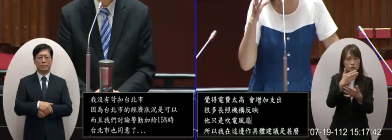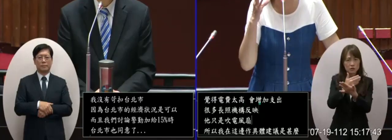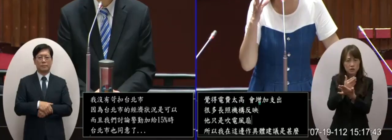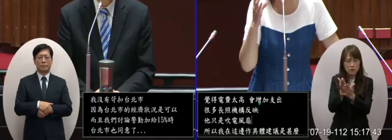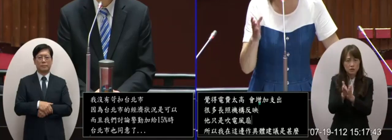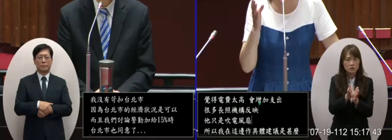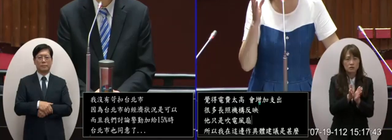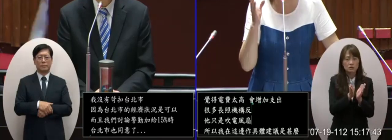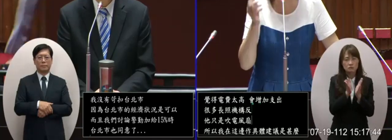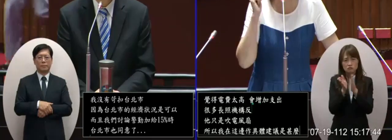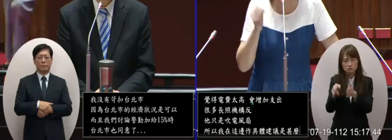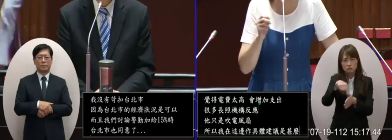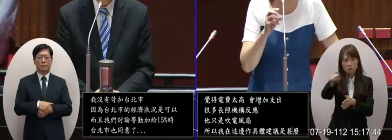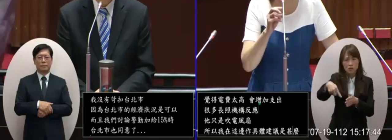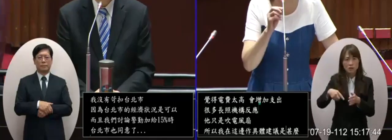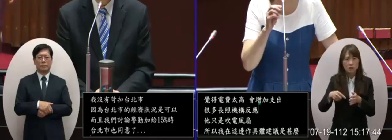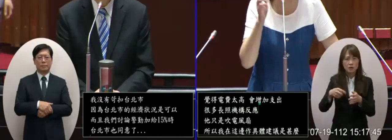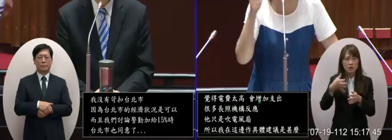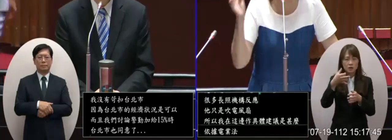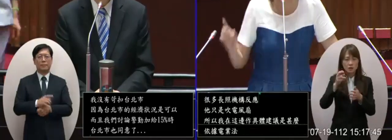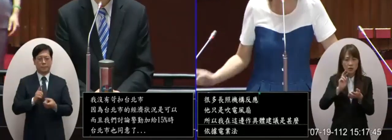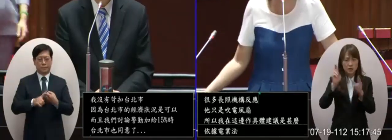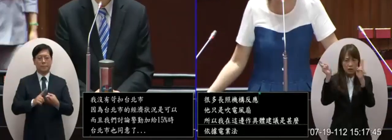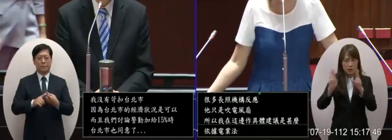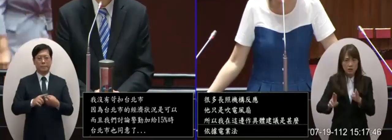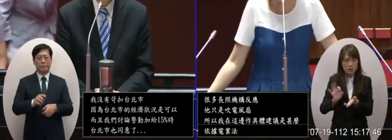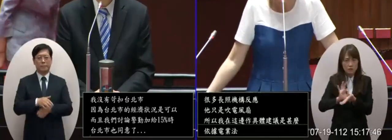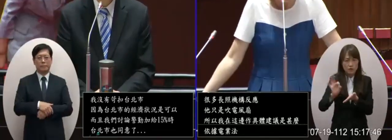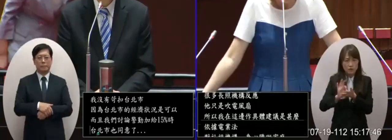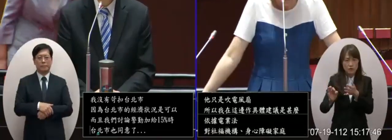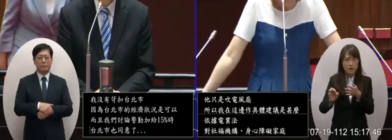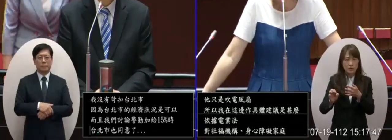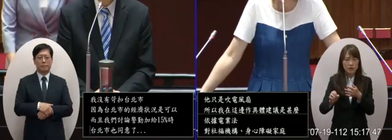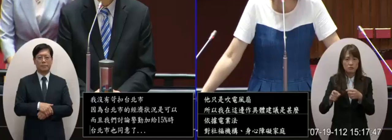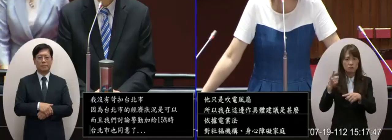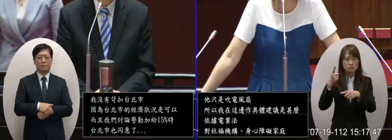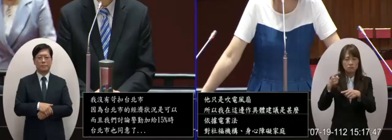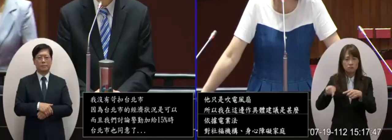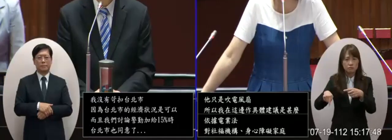个电费的优惠，有打85折。